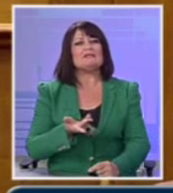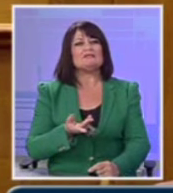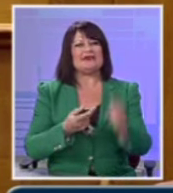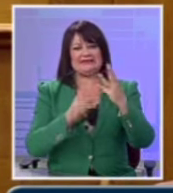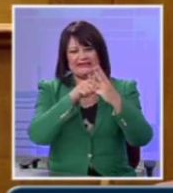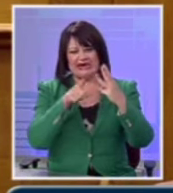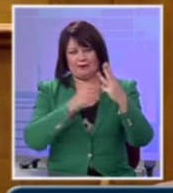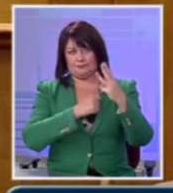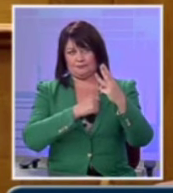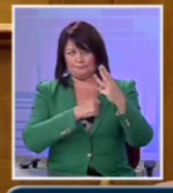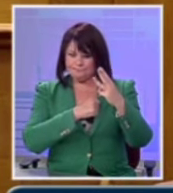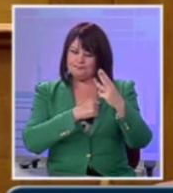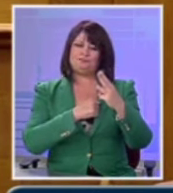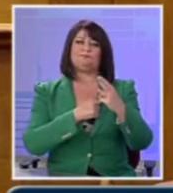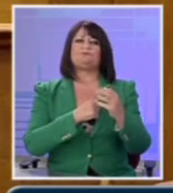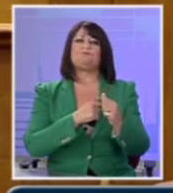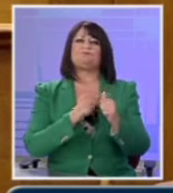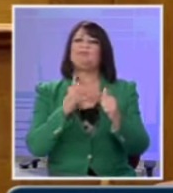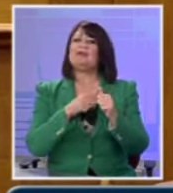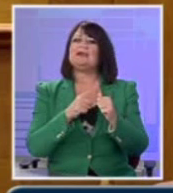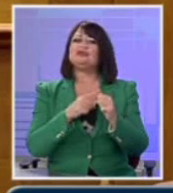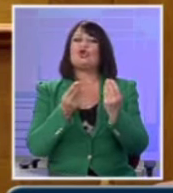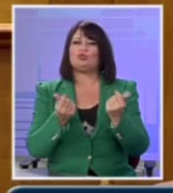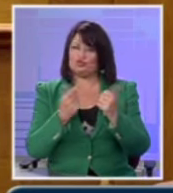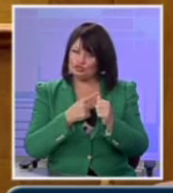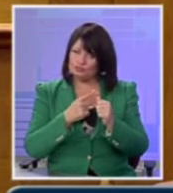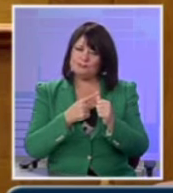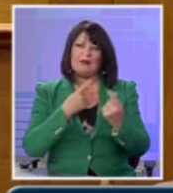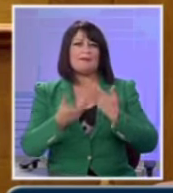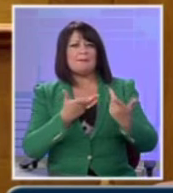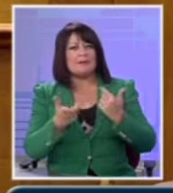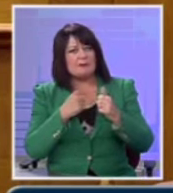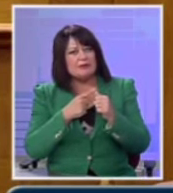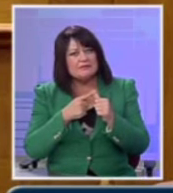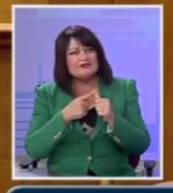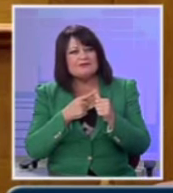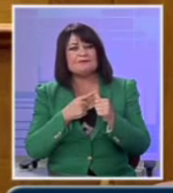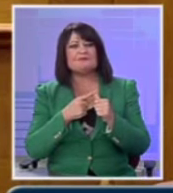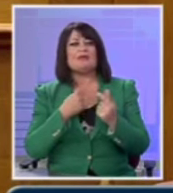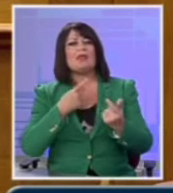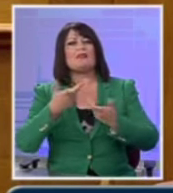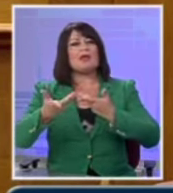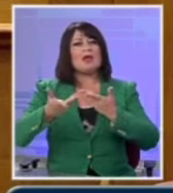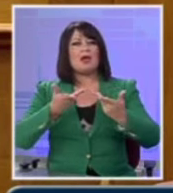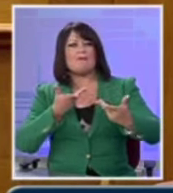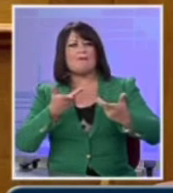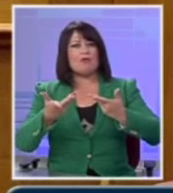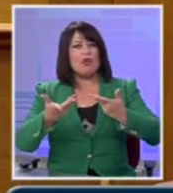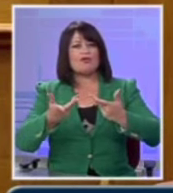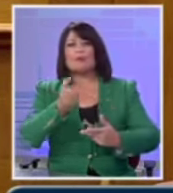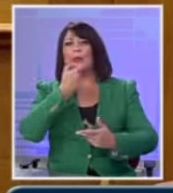αρχές. Σε 3 μέσα. Στη διαπραγμάτευση, στη διαβούλευση, στη